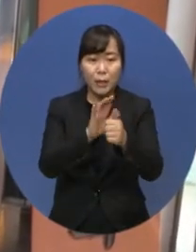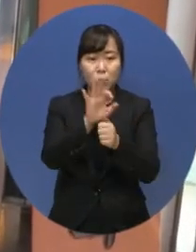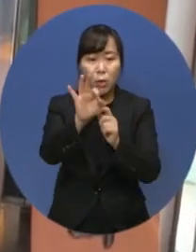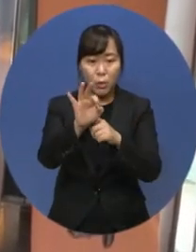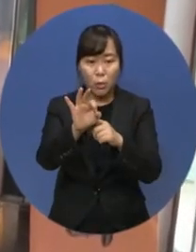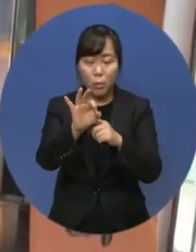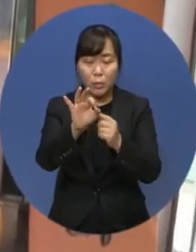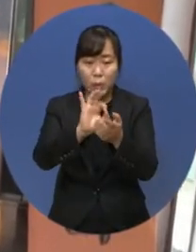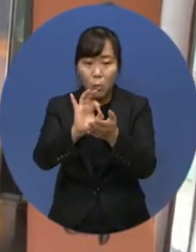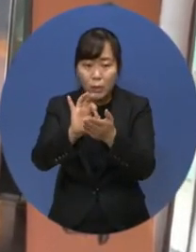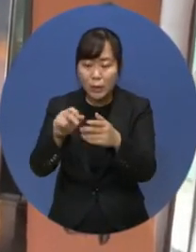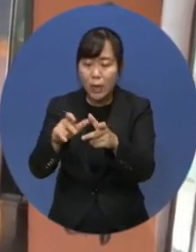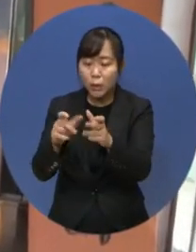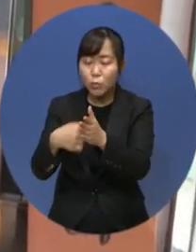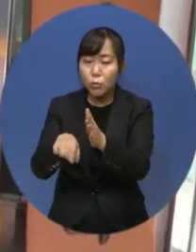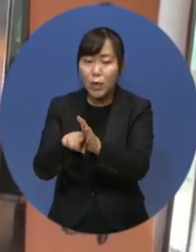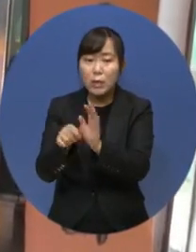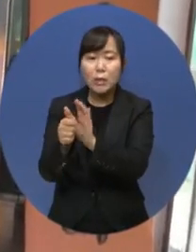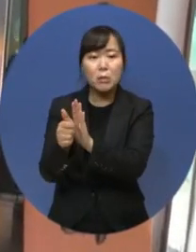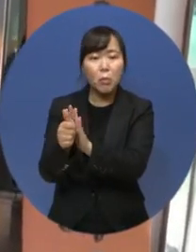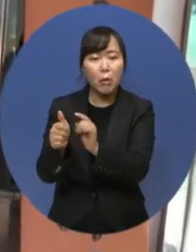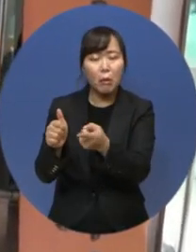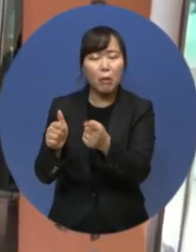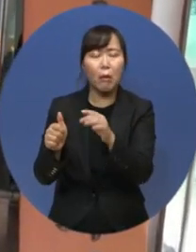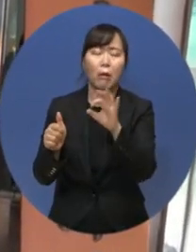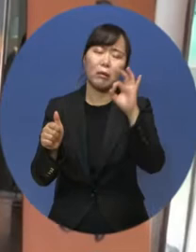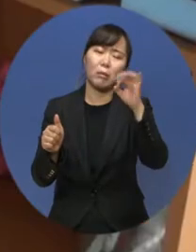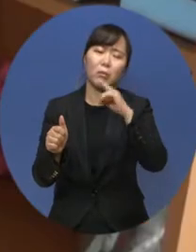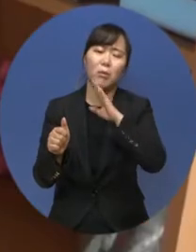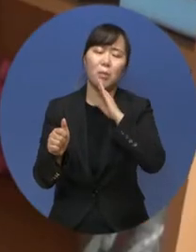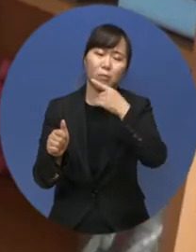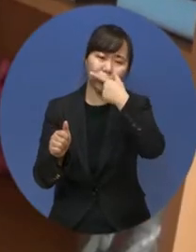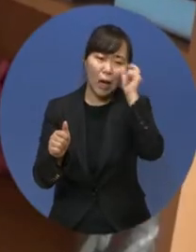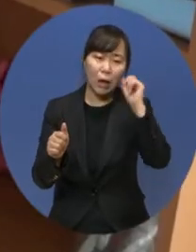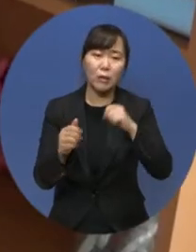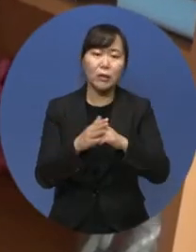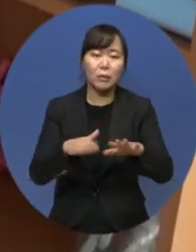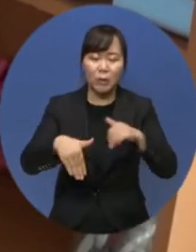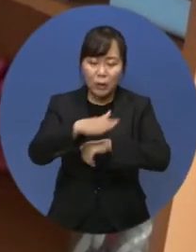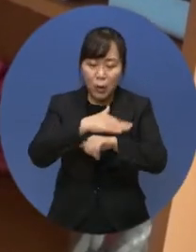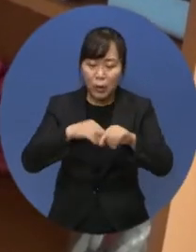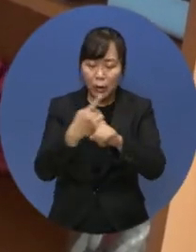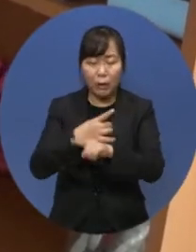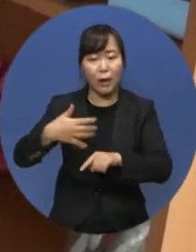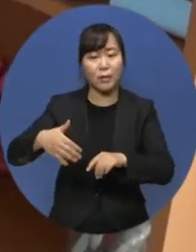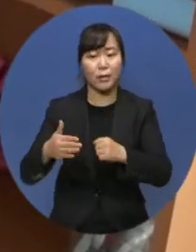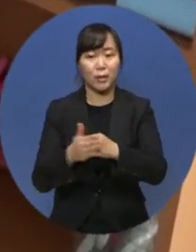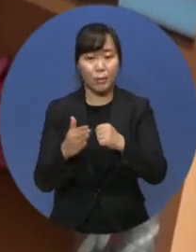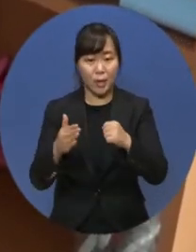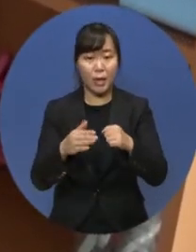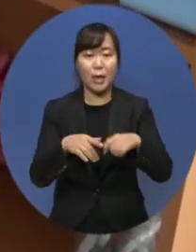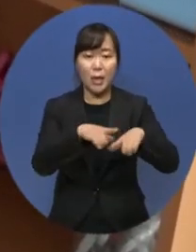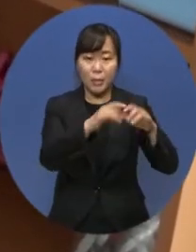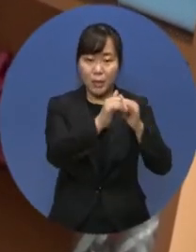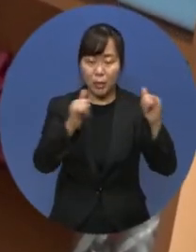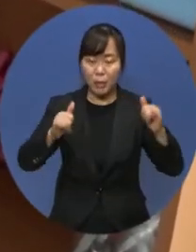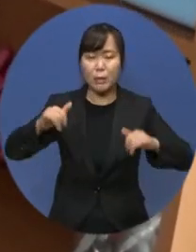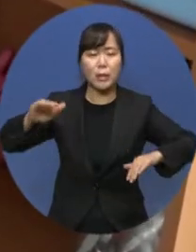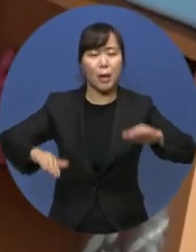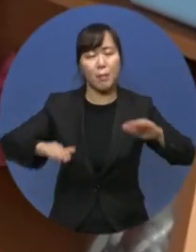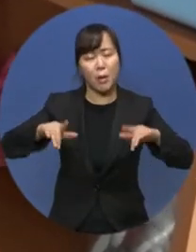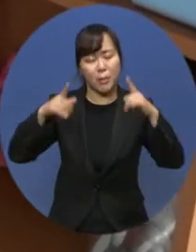활용되면서 장애인들을 위한 지원 예산은 빈약하고 현안들도 개선되지 않아 비장애인과 차별